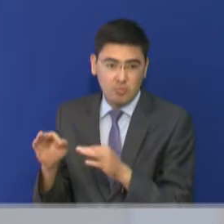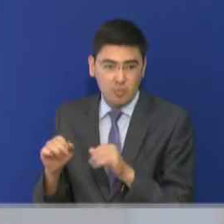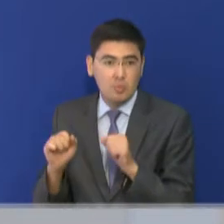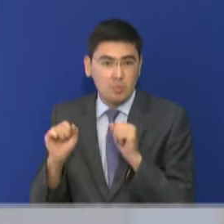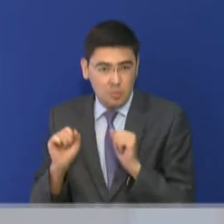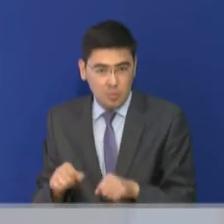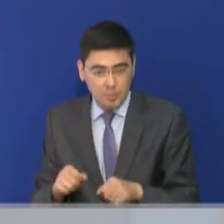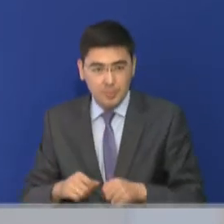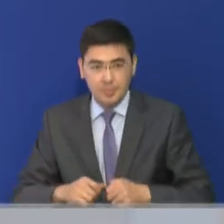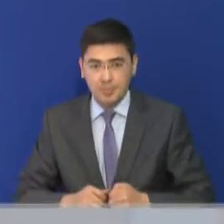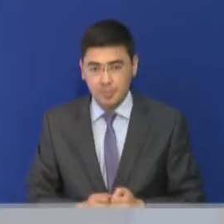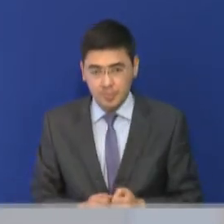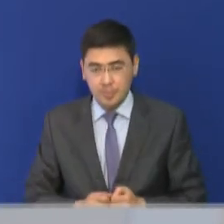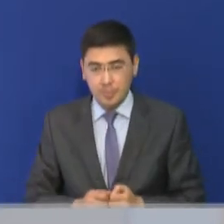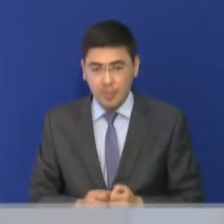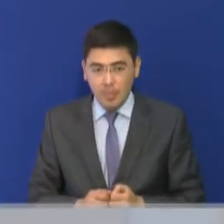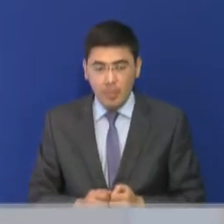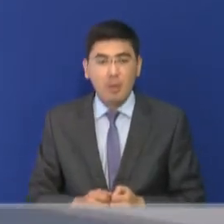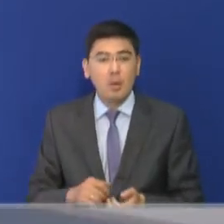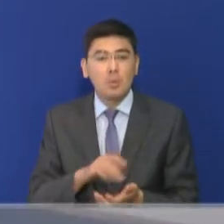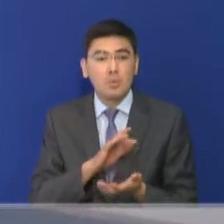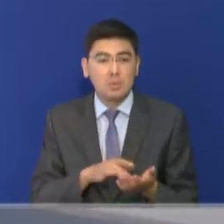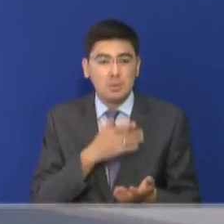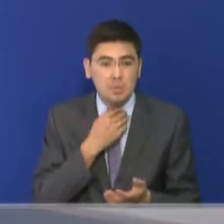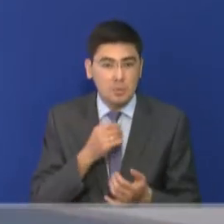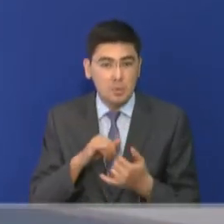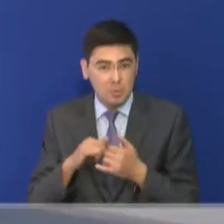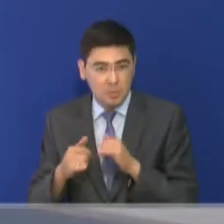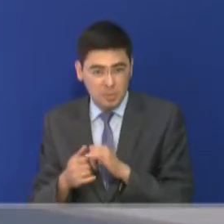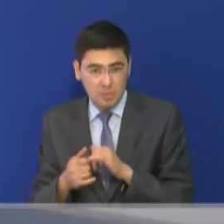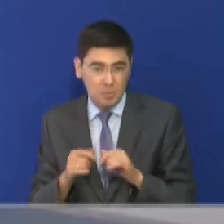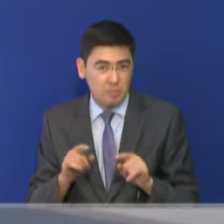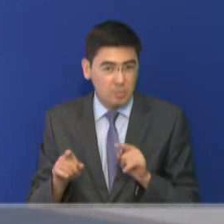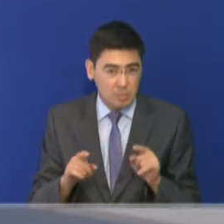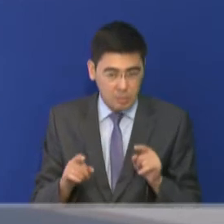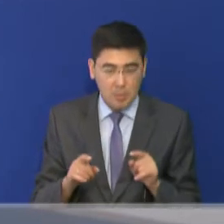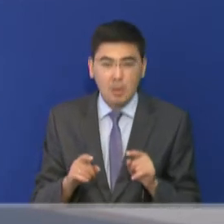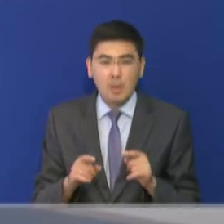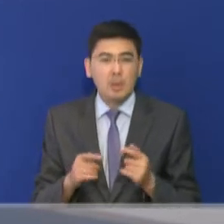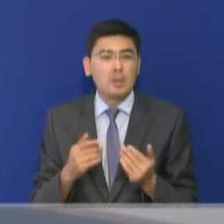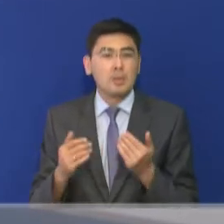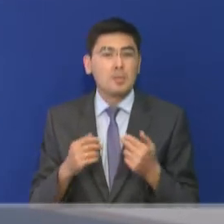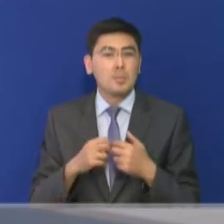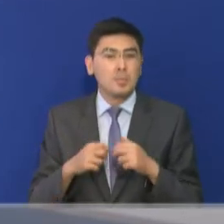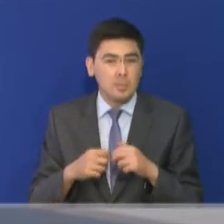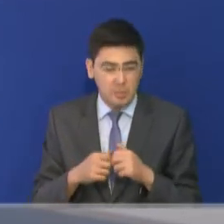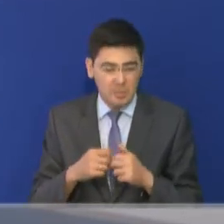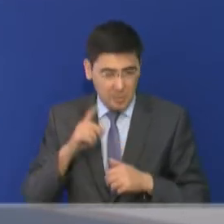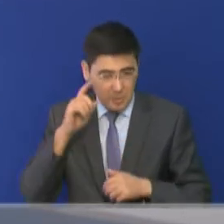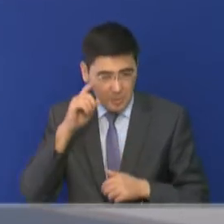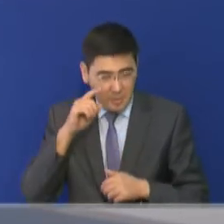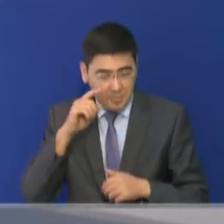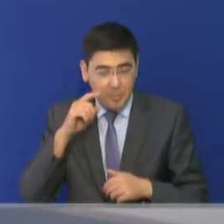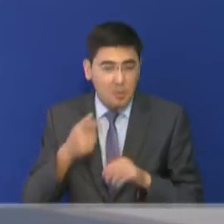және кіруге тыйым салынады. Мен Семей мен Өскемен қалаларындағы қоғамдық көлікке қатысты мәселелерден хабардармын.